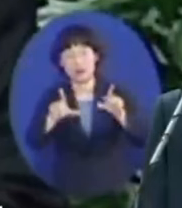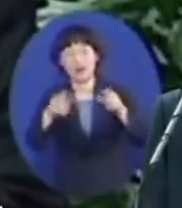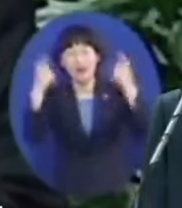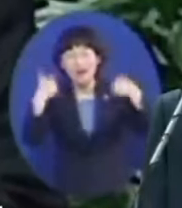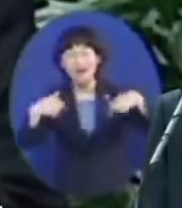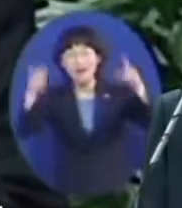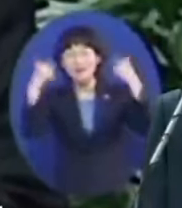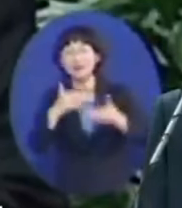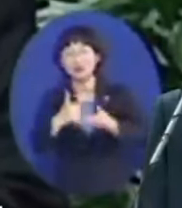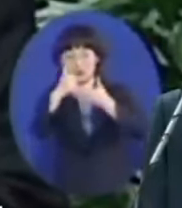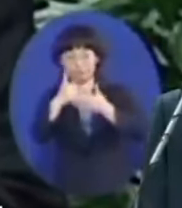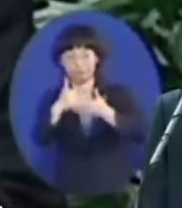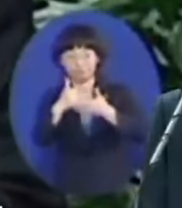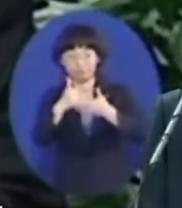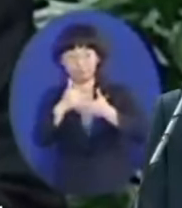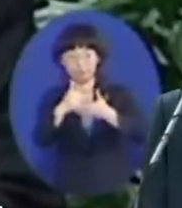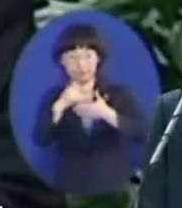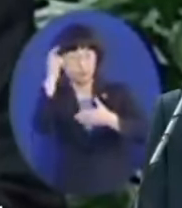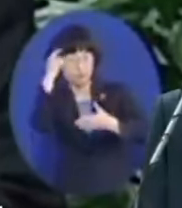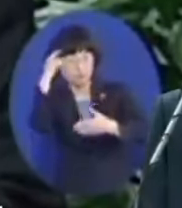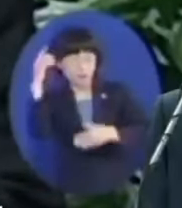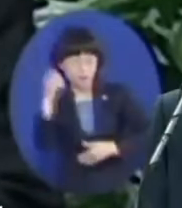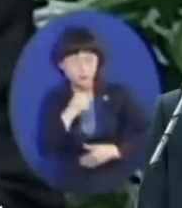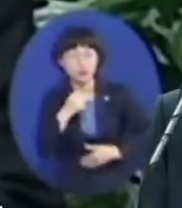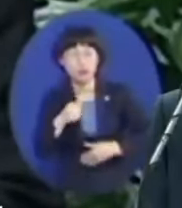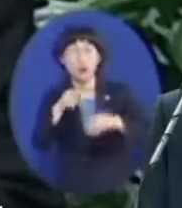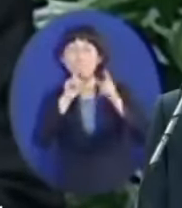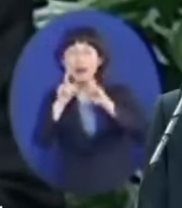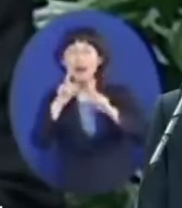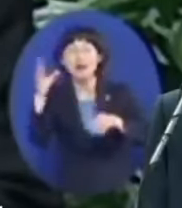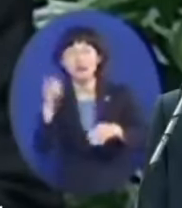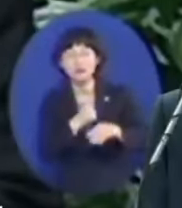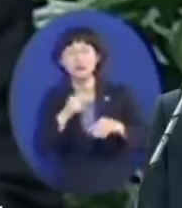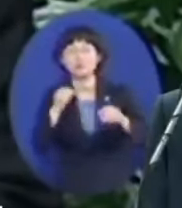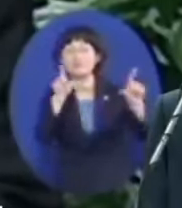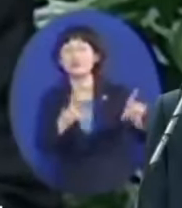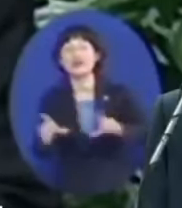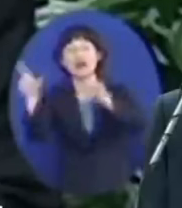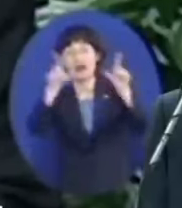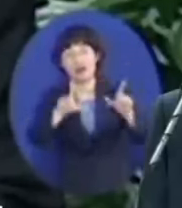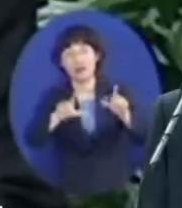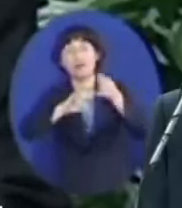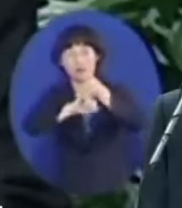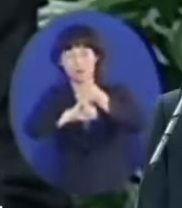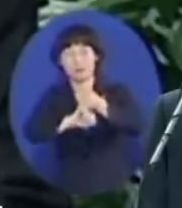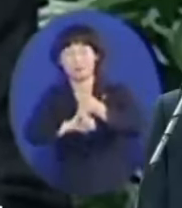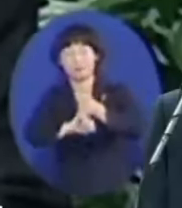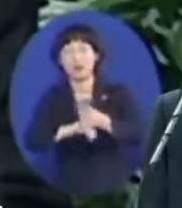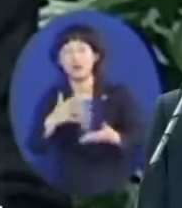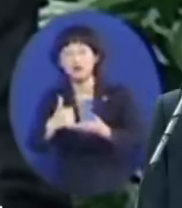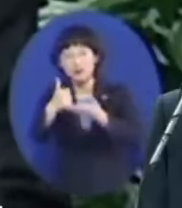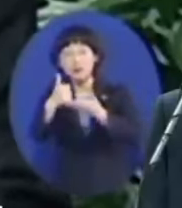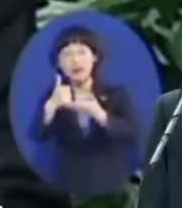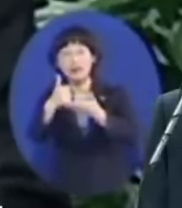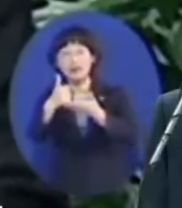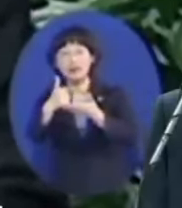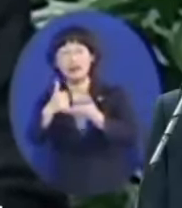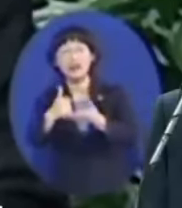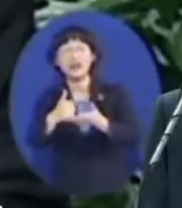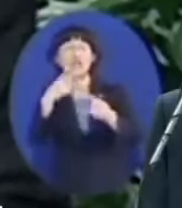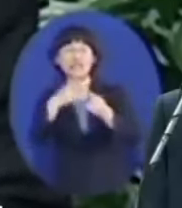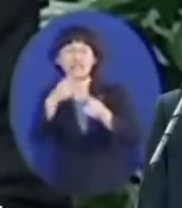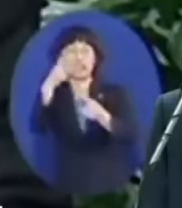항상 주님 중심으로 생각하고 말하는 삶을 살아야 되는 것입니다. 주님을